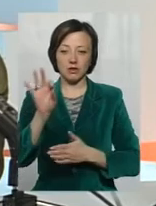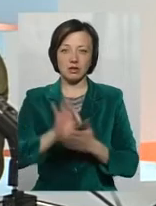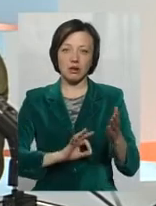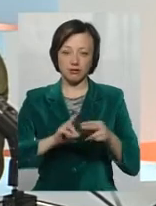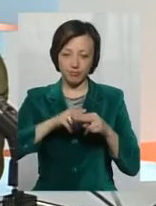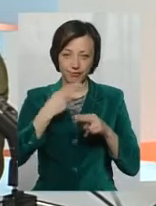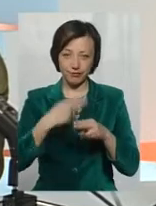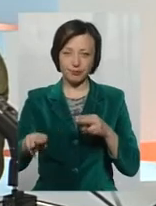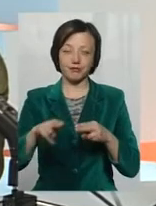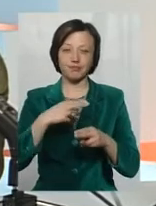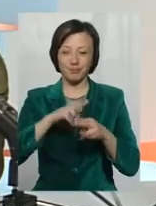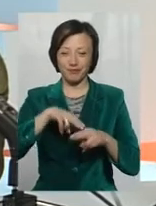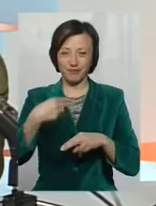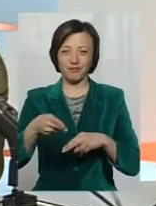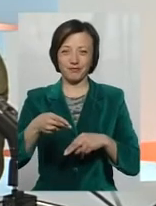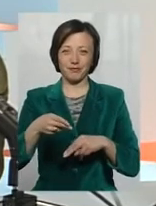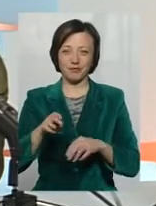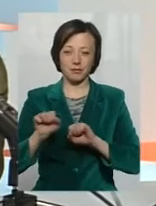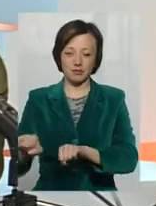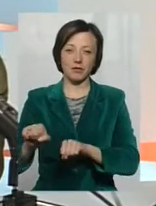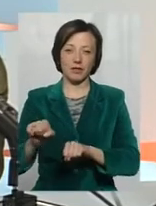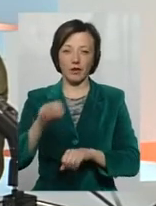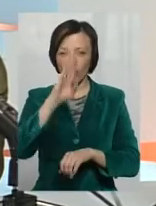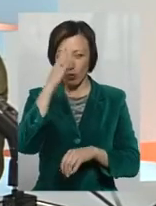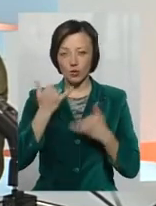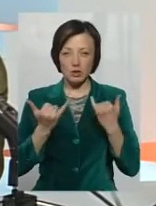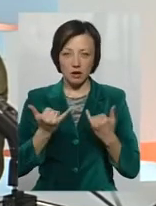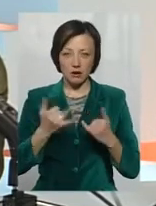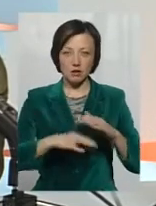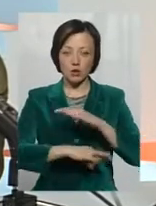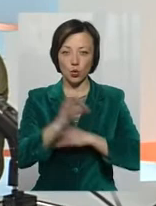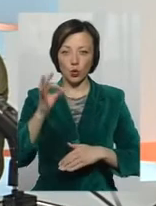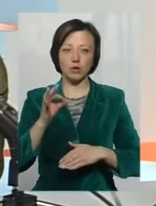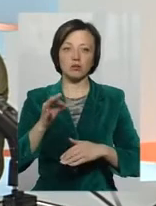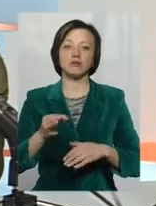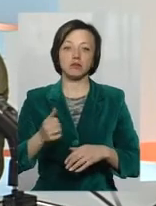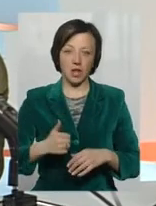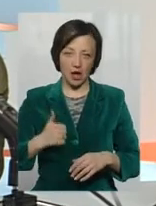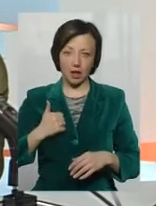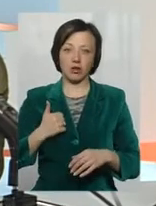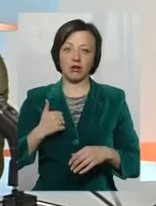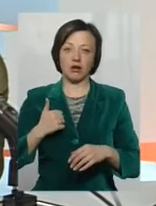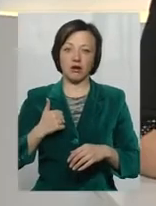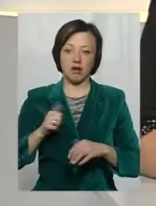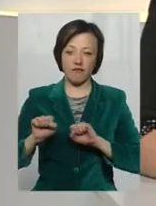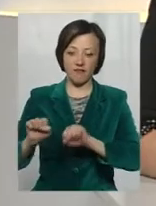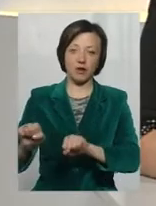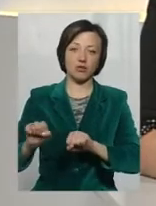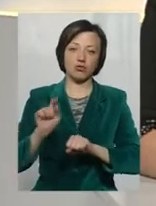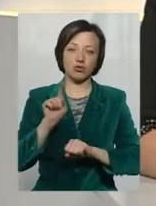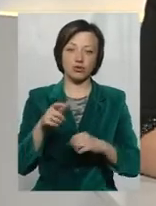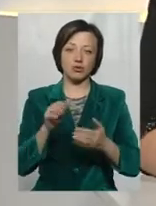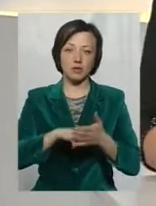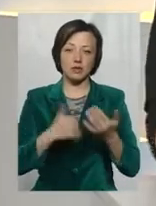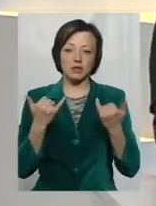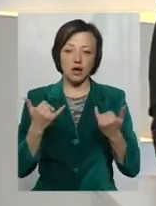ту відсіч, яку ми зараз на Сході даємо. Ту відсіч, гідну відсіч, яка привела до того, що зараз